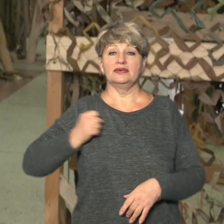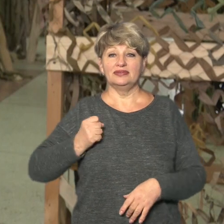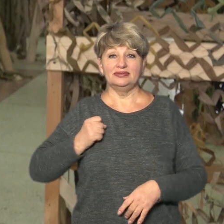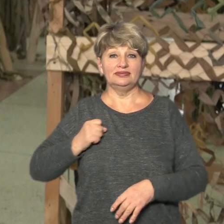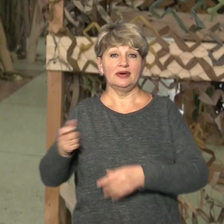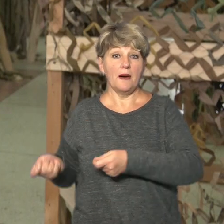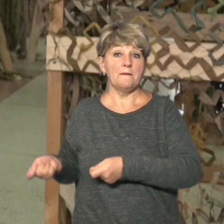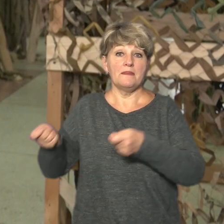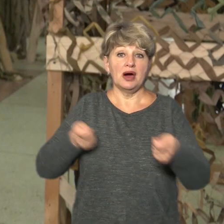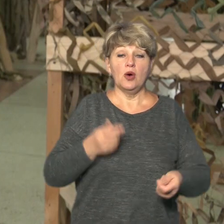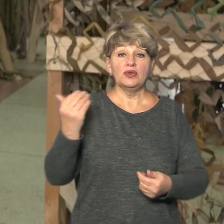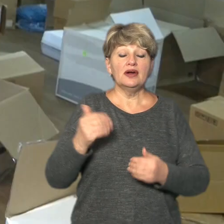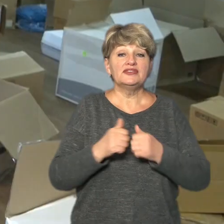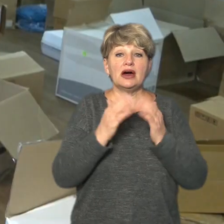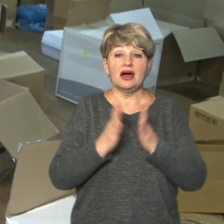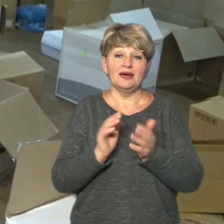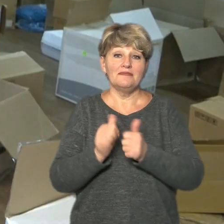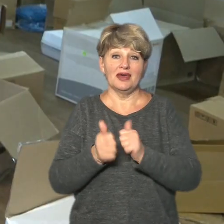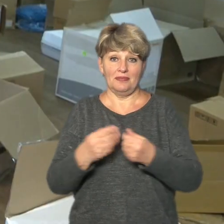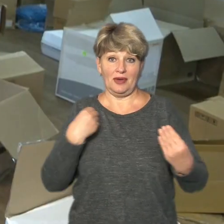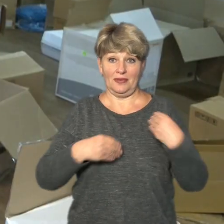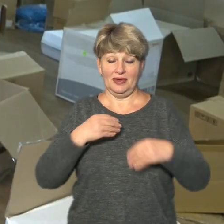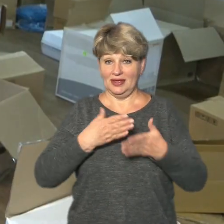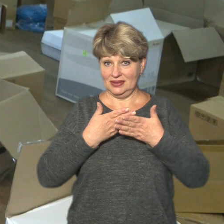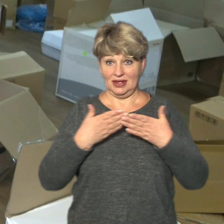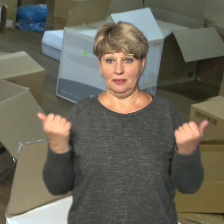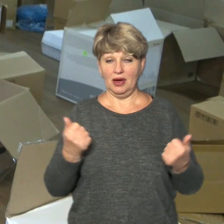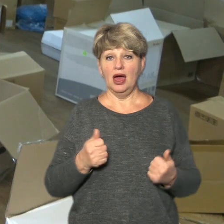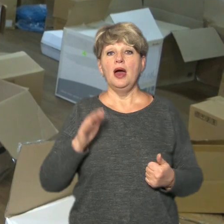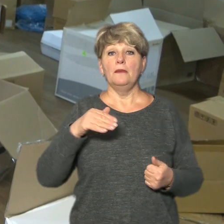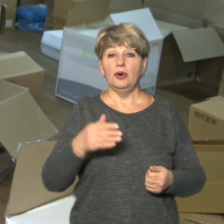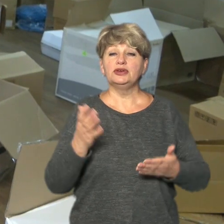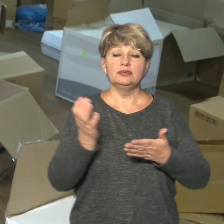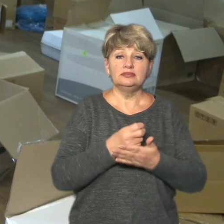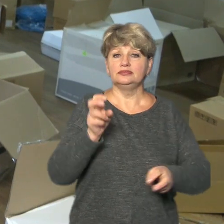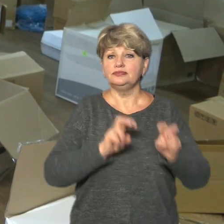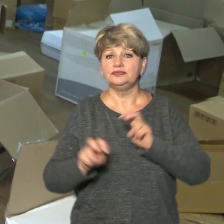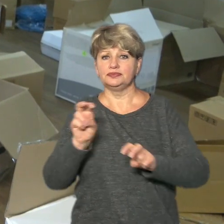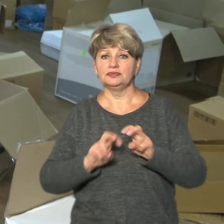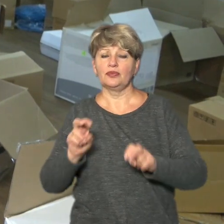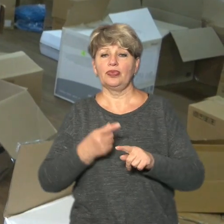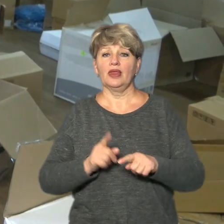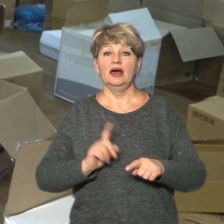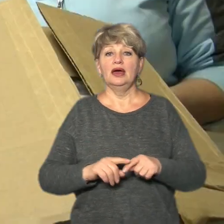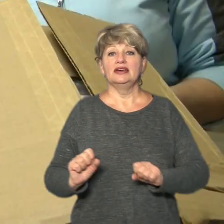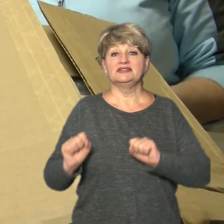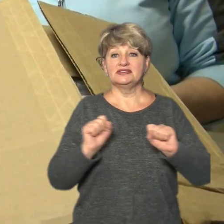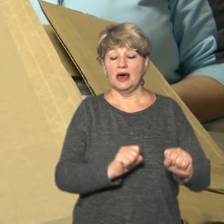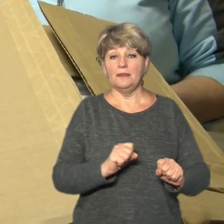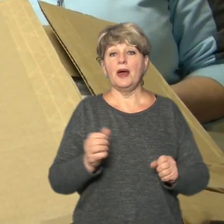в них зачасту нема собою взагалі ніяких речей поки каже волонтерка вдалося підшукати одяг та все потрібне частині захисників